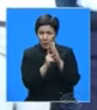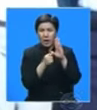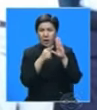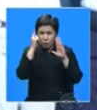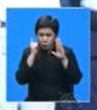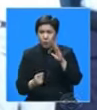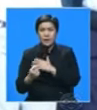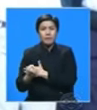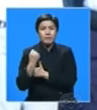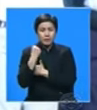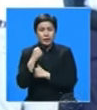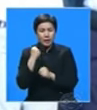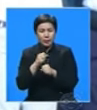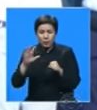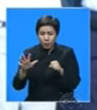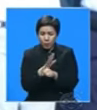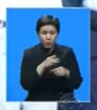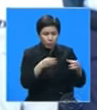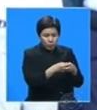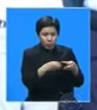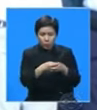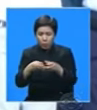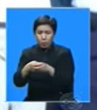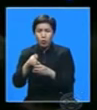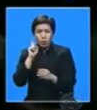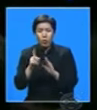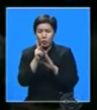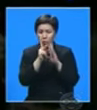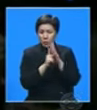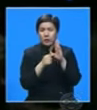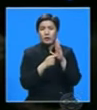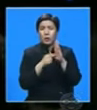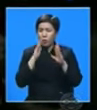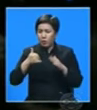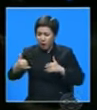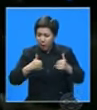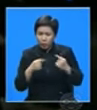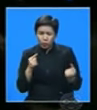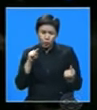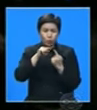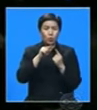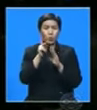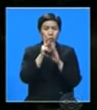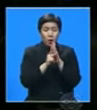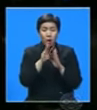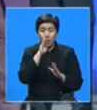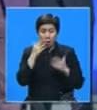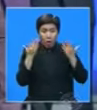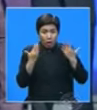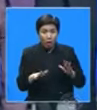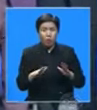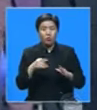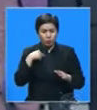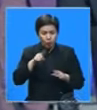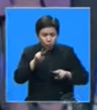เนี่ยให้ทั่วถึงนะครับทุกกลุ่มทุกฝ่ายเนี่ยต้องเข้าถึงกระบวนการยุติธรรมให้ได้ทุกระบบเรื่องใดที่เกิดแล้วก็ต้องสอบสวนให้รอบค